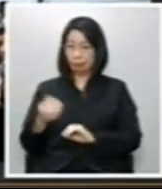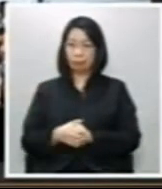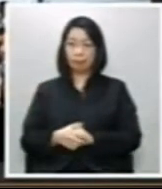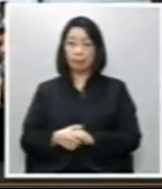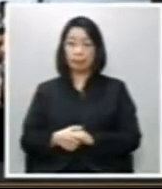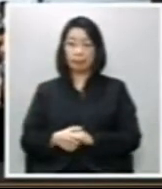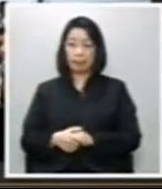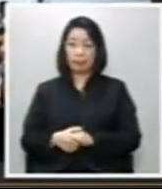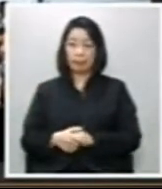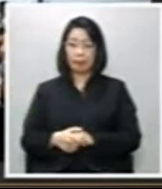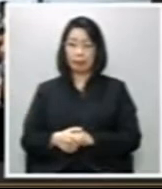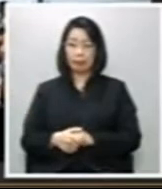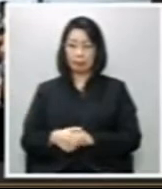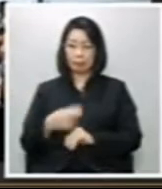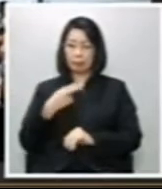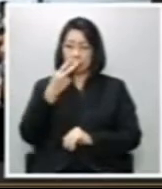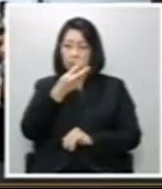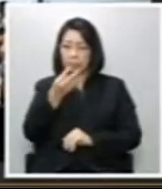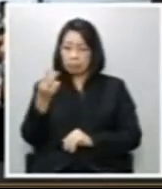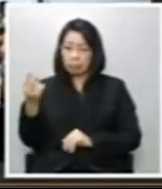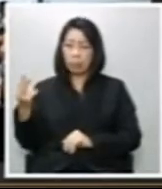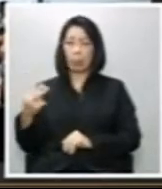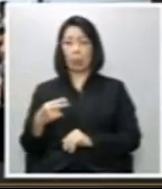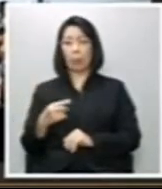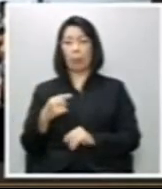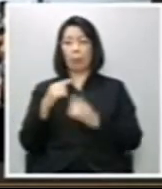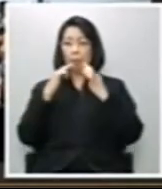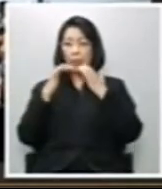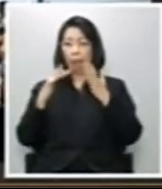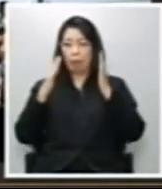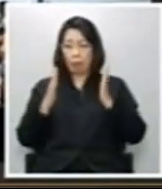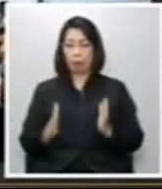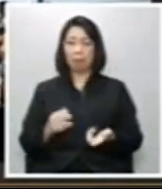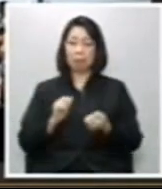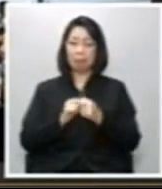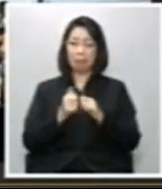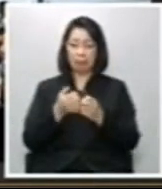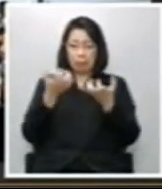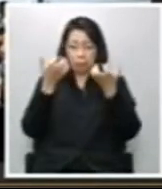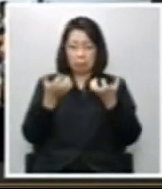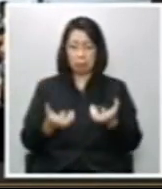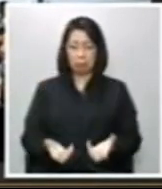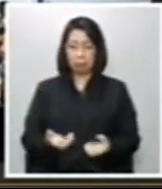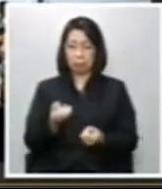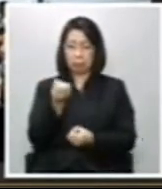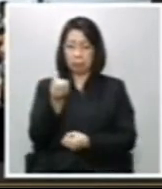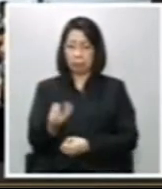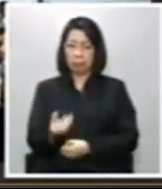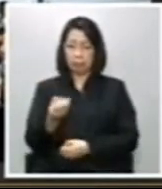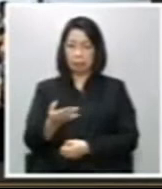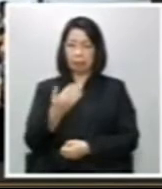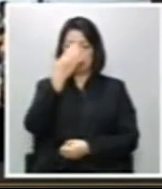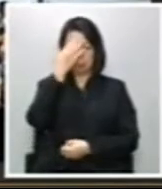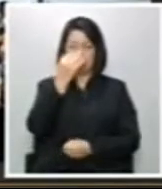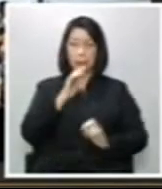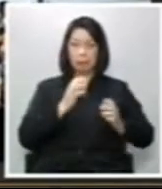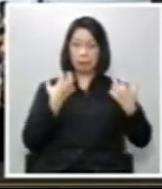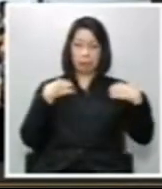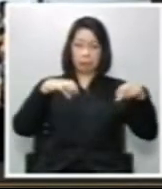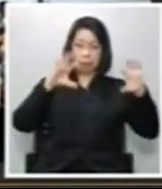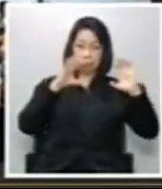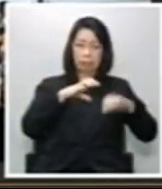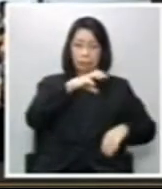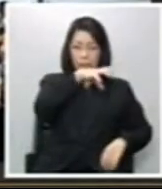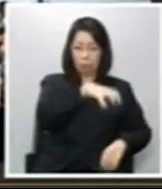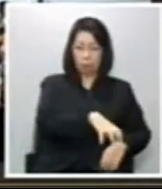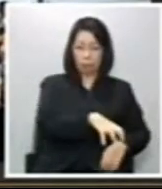ดิฉันได้รับรายงานว่าชาวเลมีปัญหาหนักมากเพราะว่ากรมเจ้าท่าใช้กฎหมายขับ